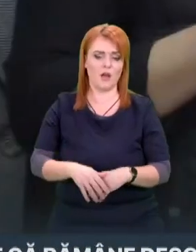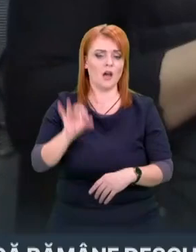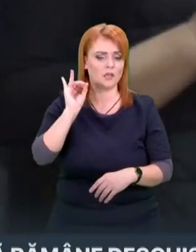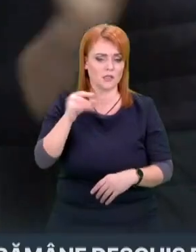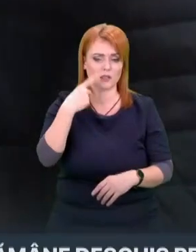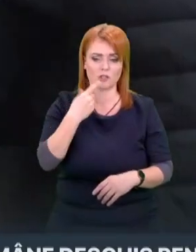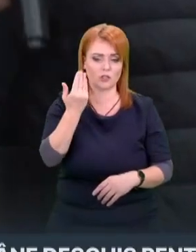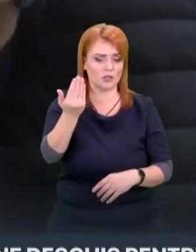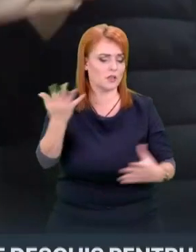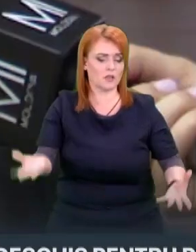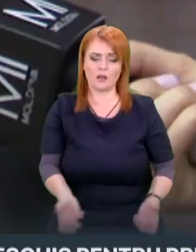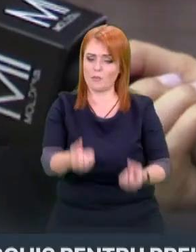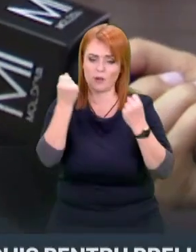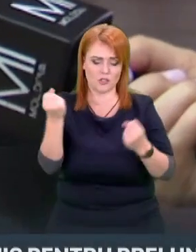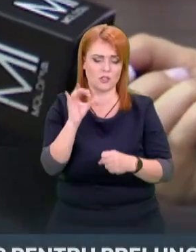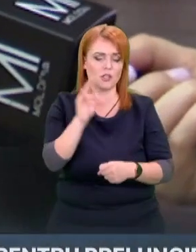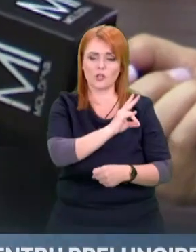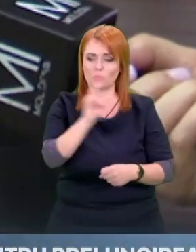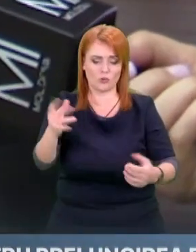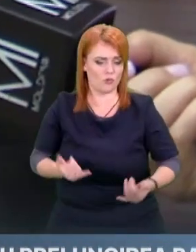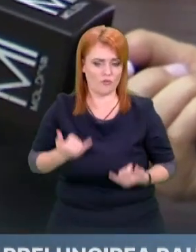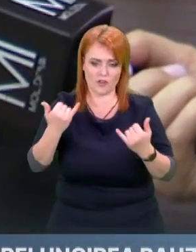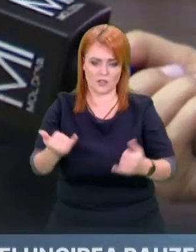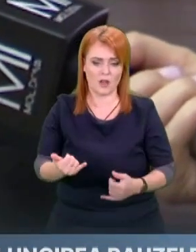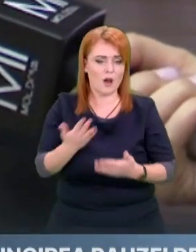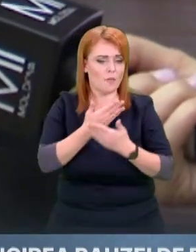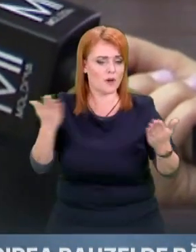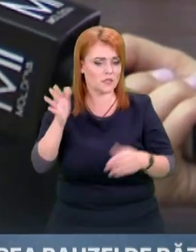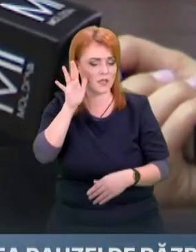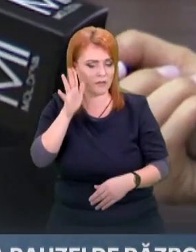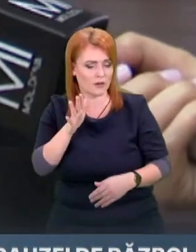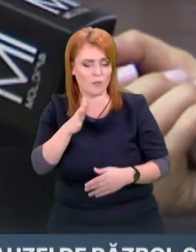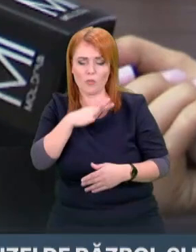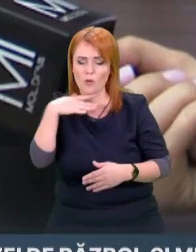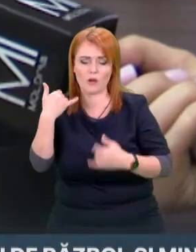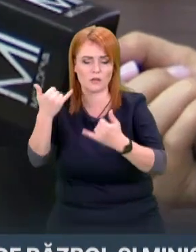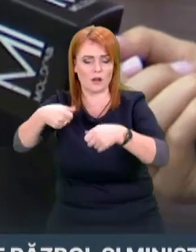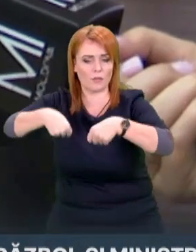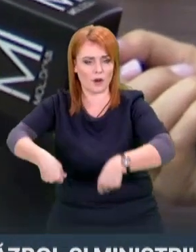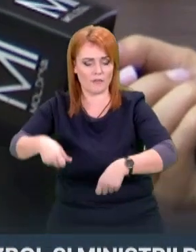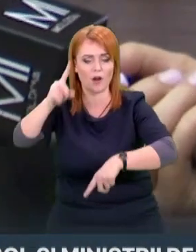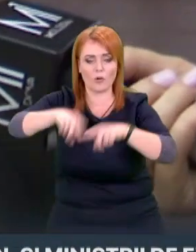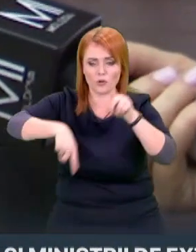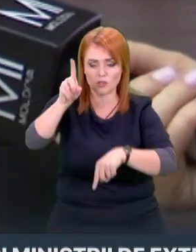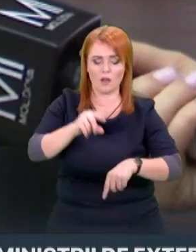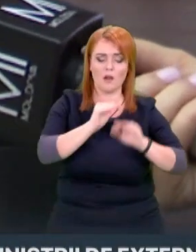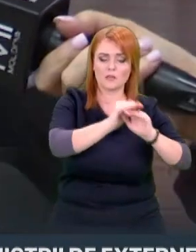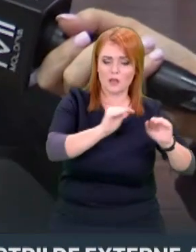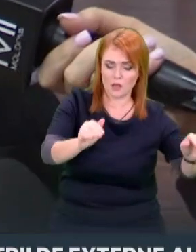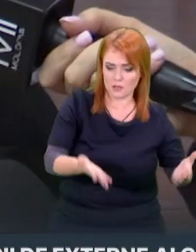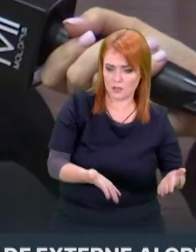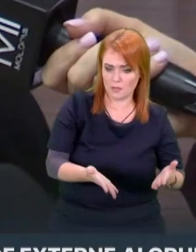nici respectați de societate. Ultimul timp, tare mult drept s-a dat părinților, copiilor,